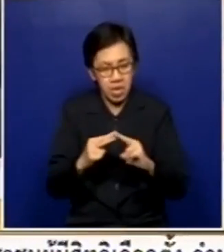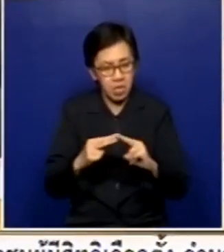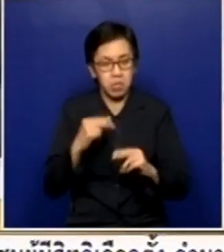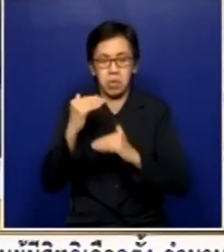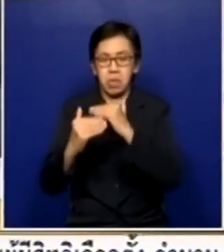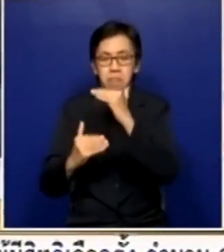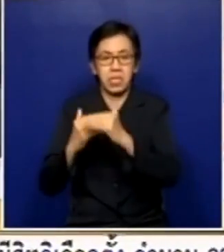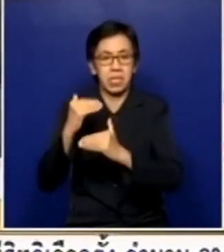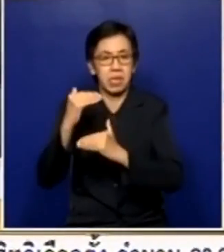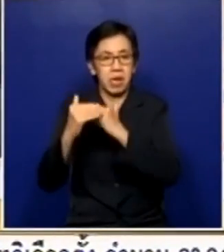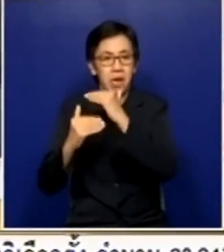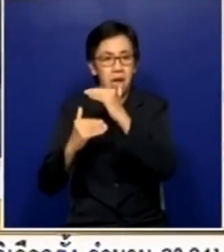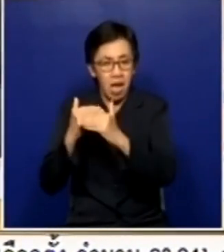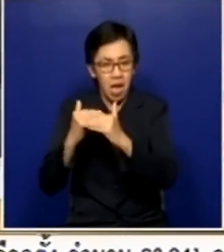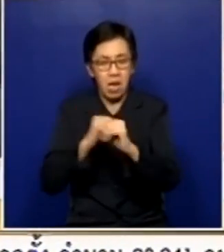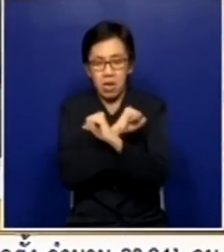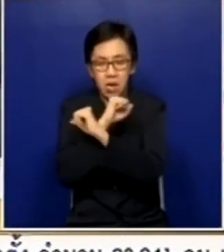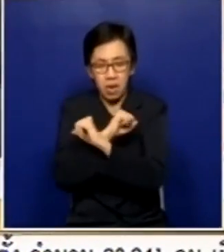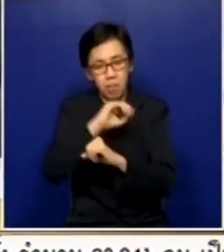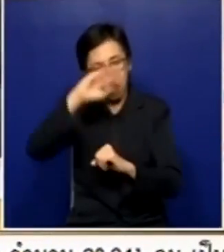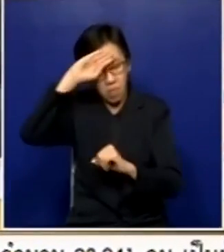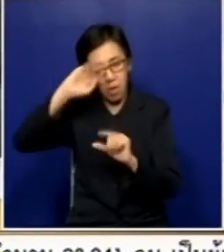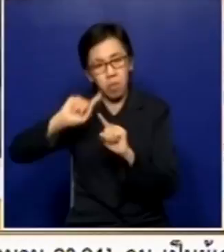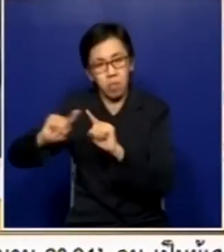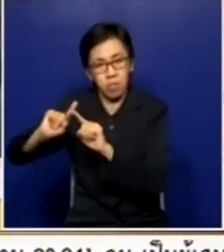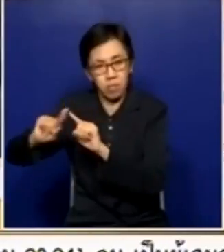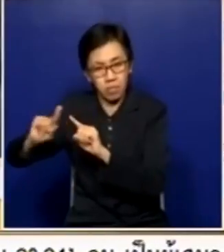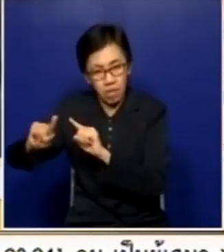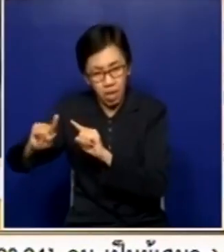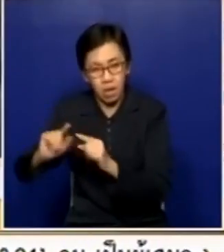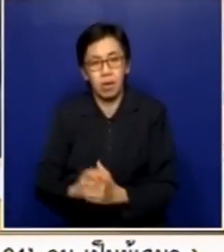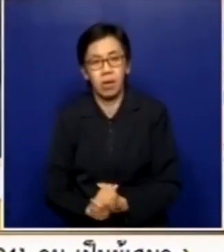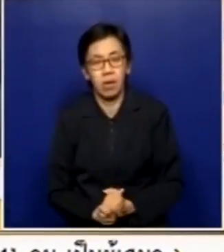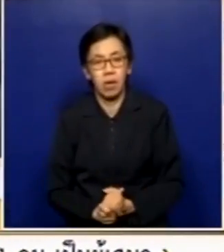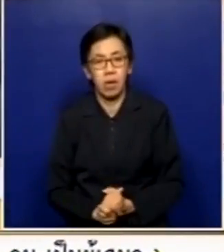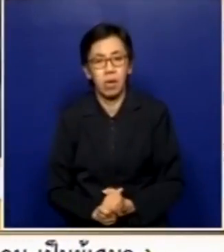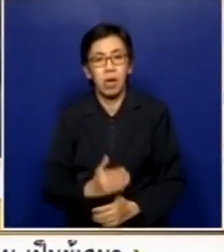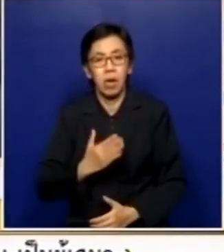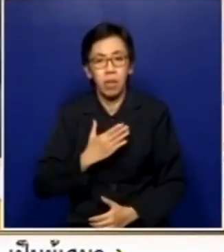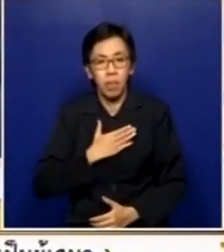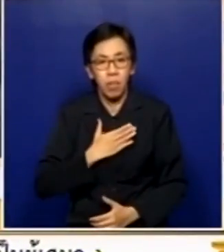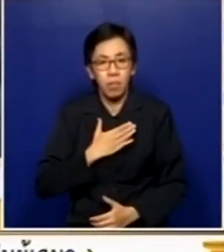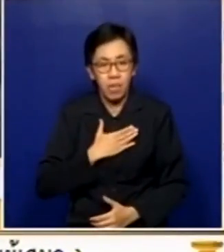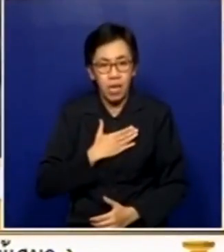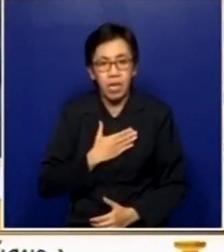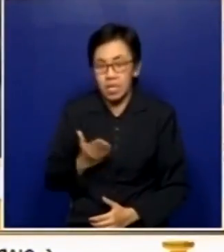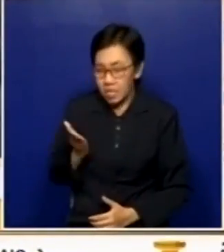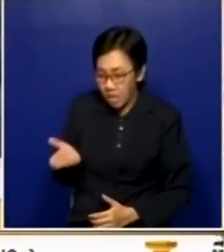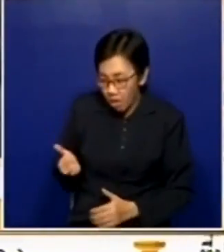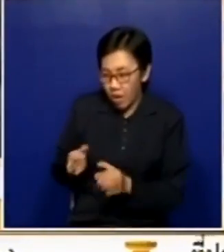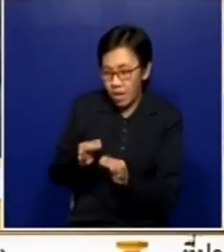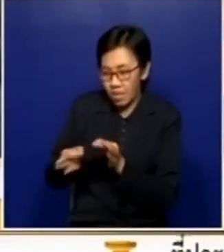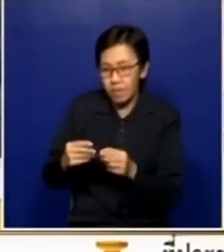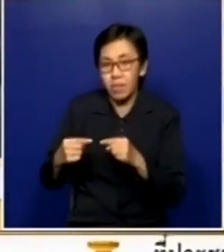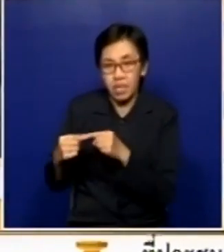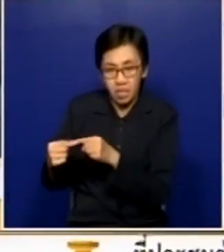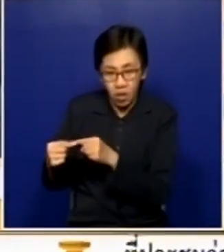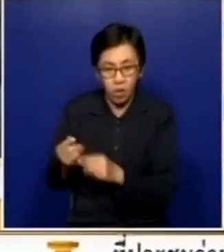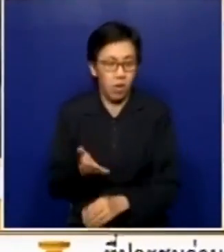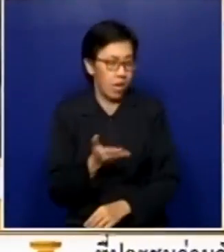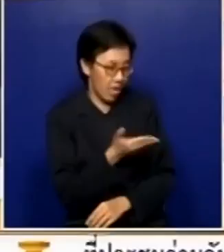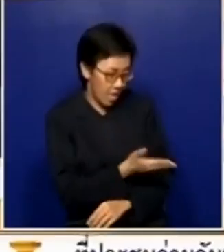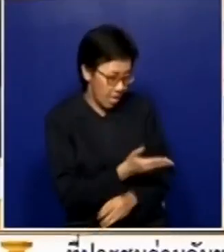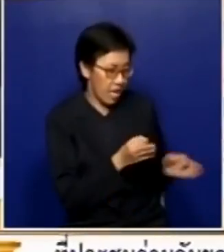ในเรื่องพวกนี้ครับก็จะขอขอบคุณจริงๆที่ใจต่อแล้วก็คน